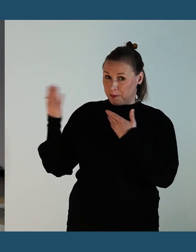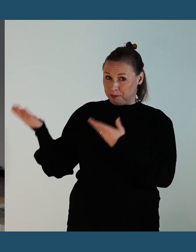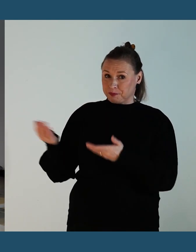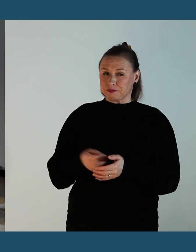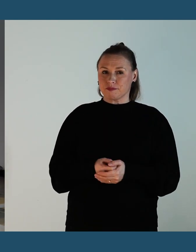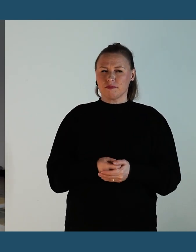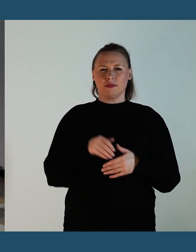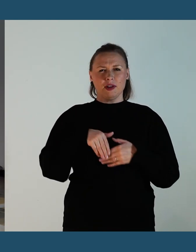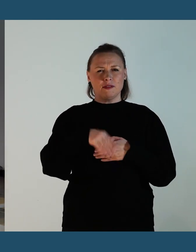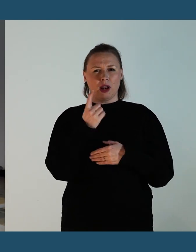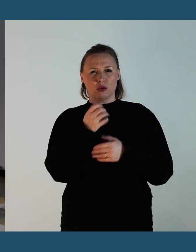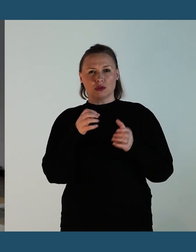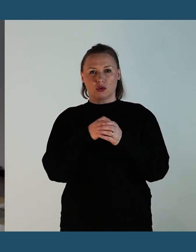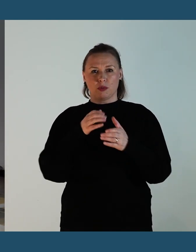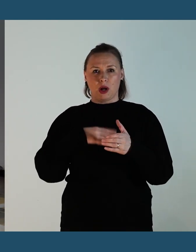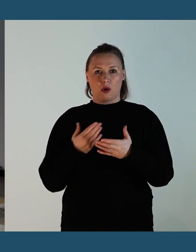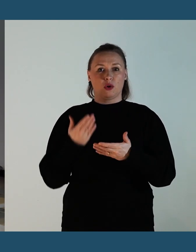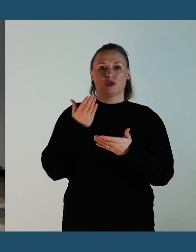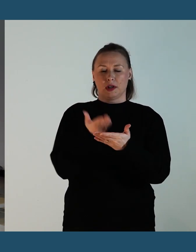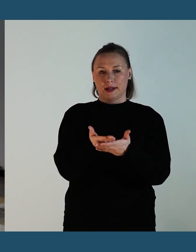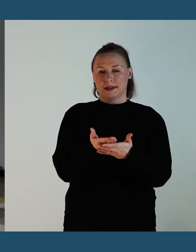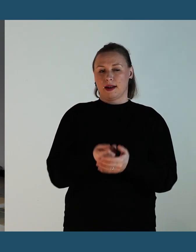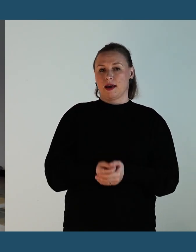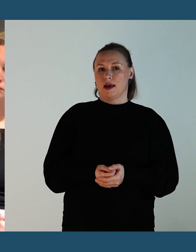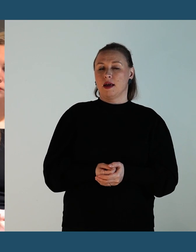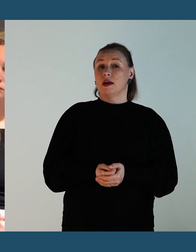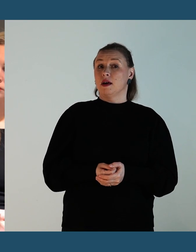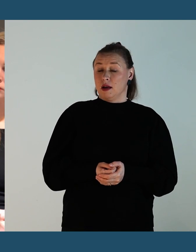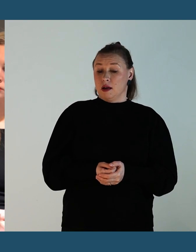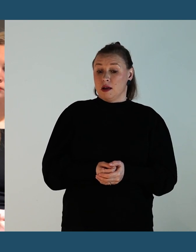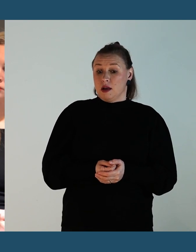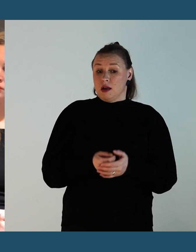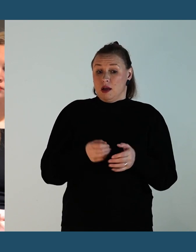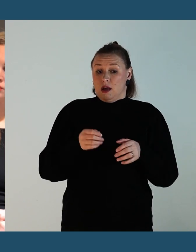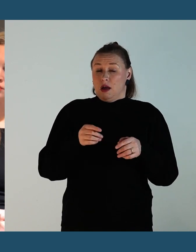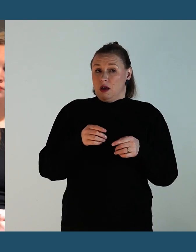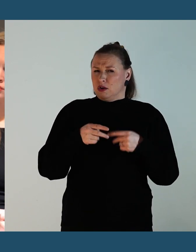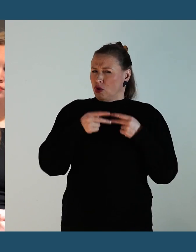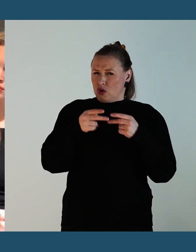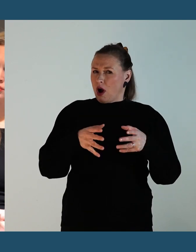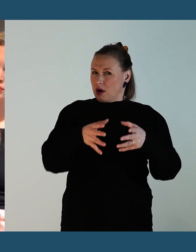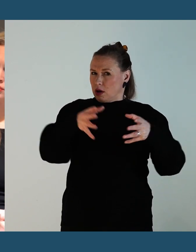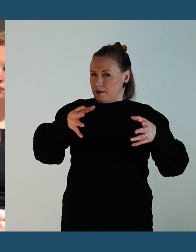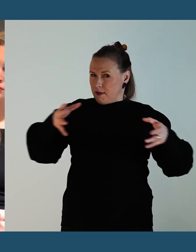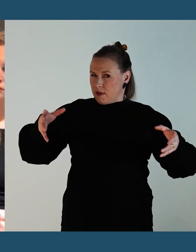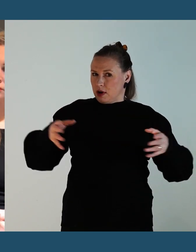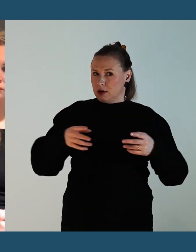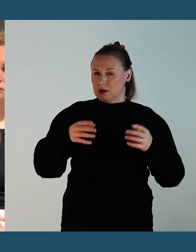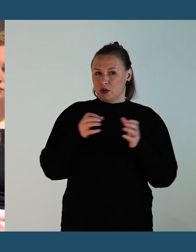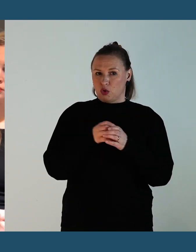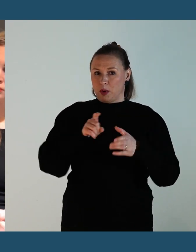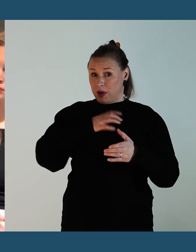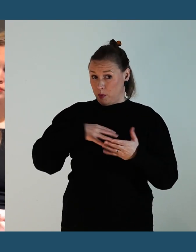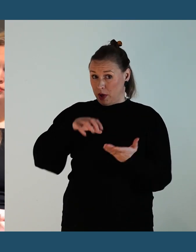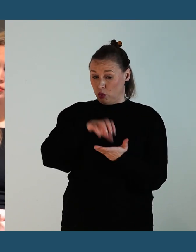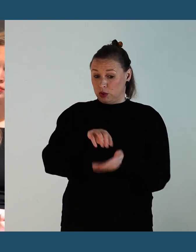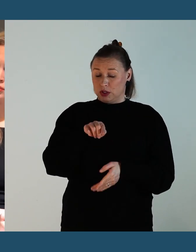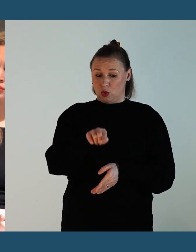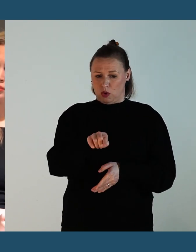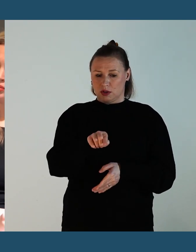vielä nostaisin esille, joka on koko ajan niin kuin kasvava ryhmä meidän yhteiskunnassa, ja jota tämä, niin